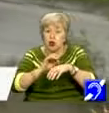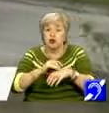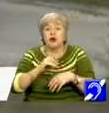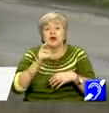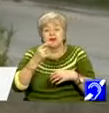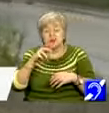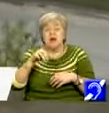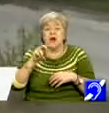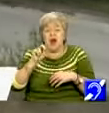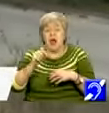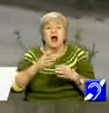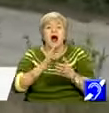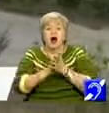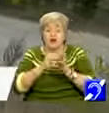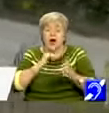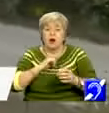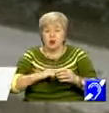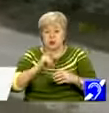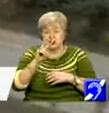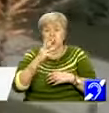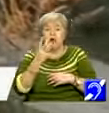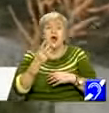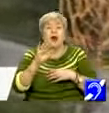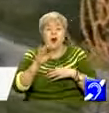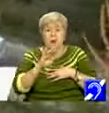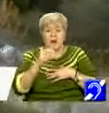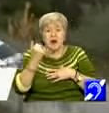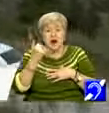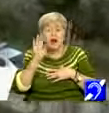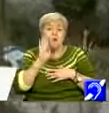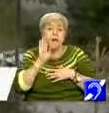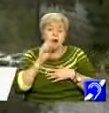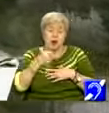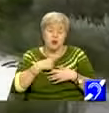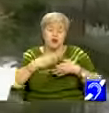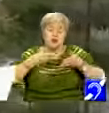autopsiile celor doi copii, pe care mama lor îi va putea înmormânta în zilele următoare.